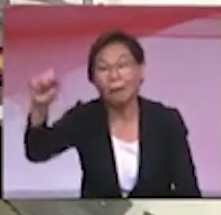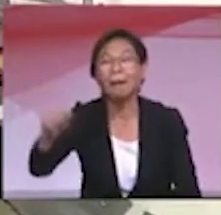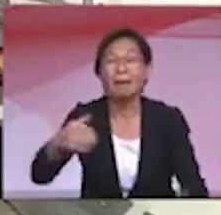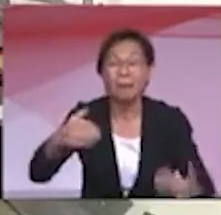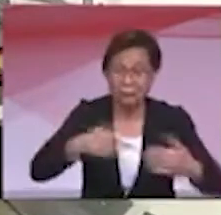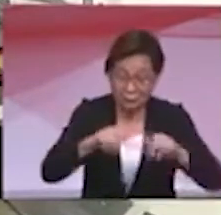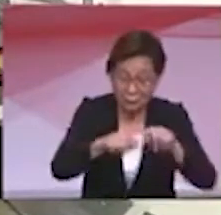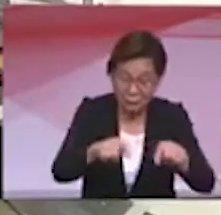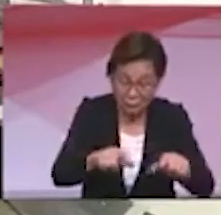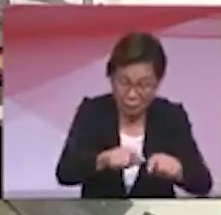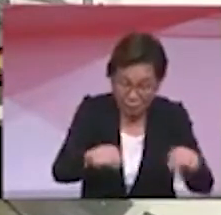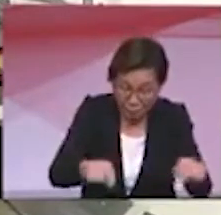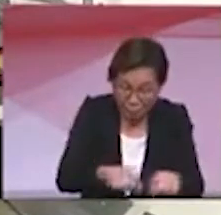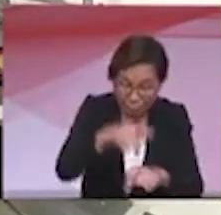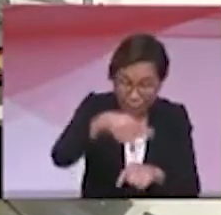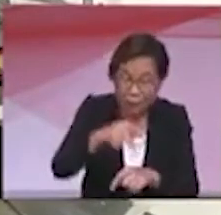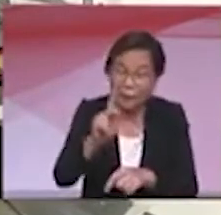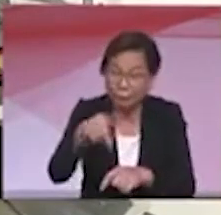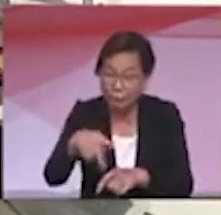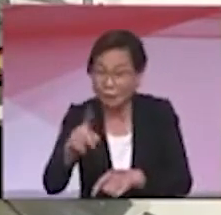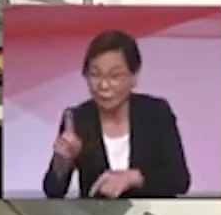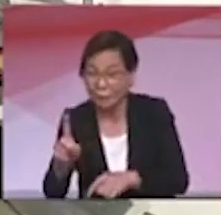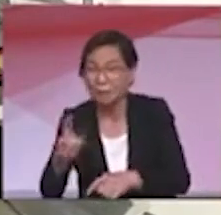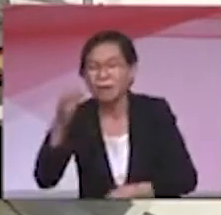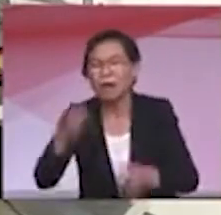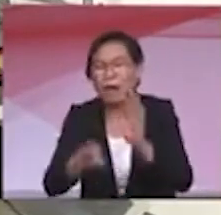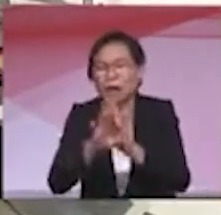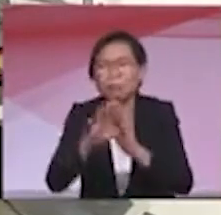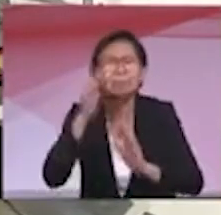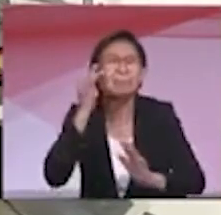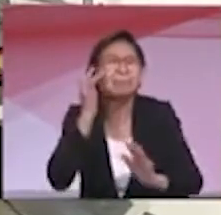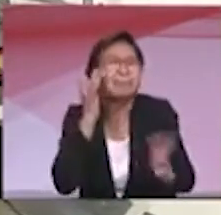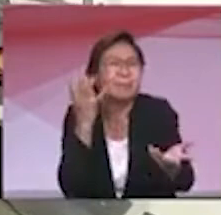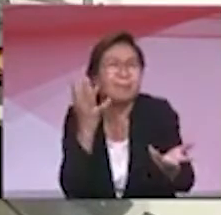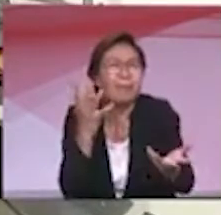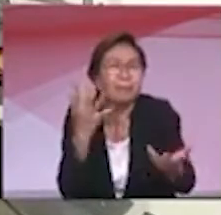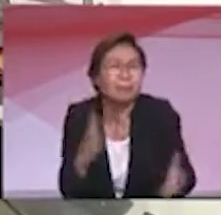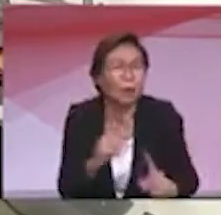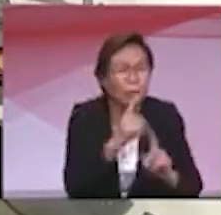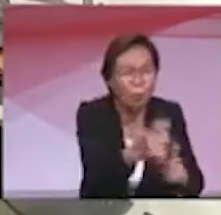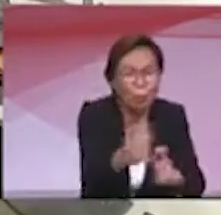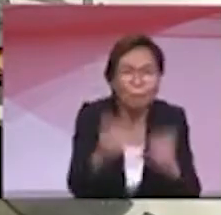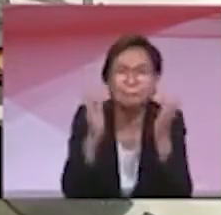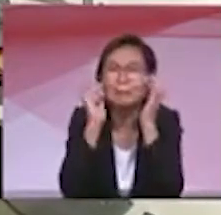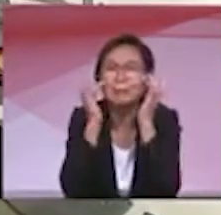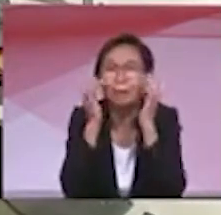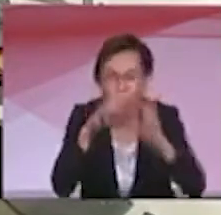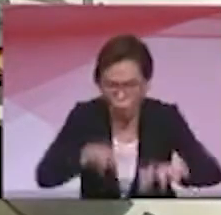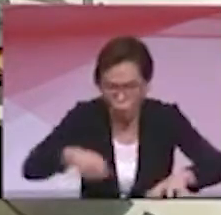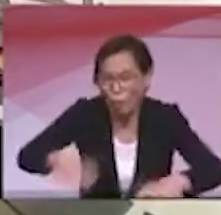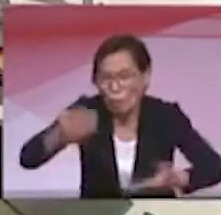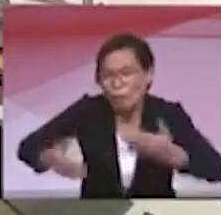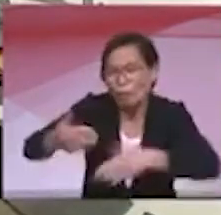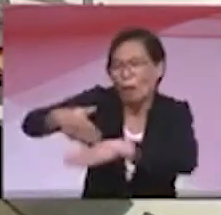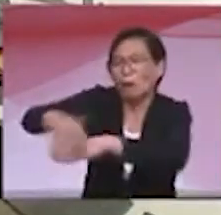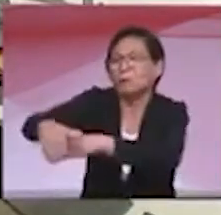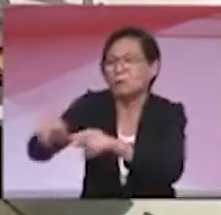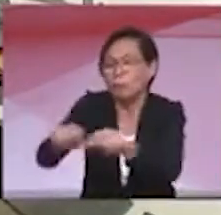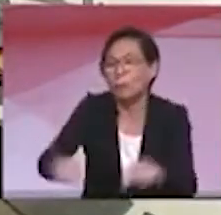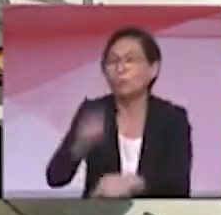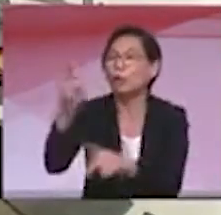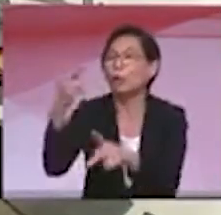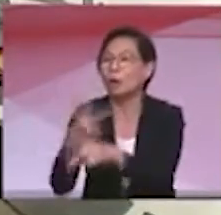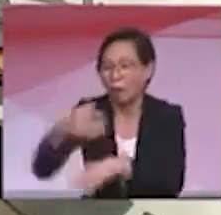supaya kalau mereka tak tahu kawasan mana yang telah pun diedarkan, mungkin mereka akan menghantar tempat yang sama sebanyak dua